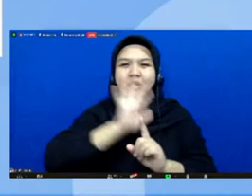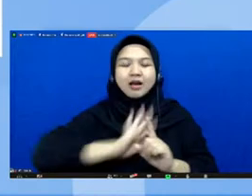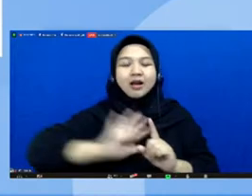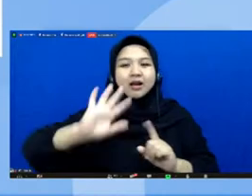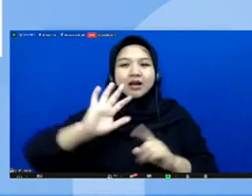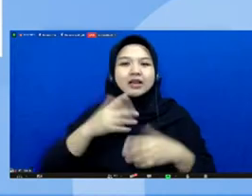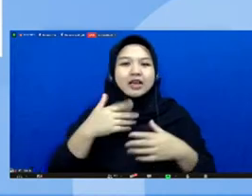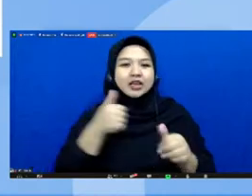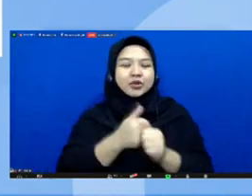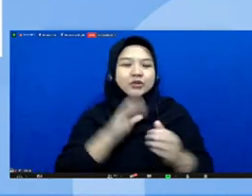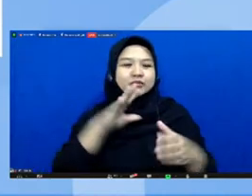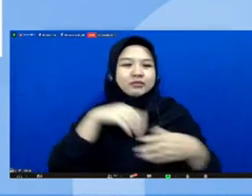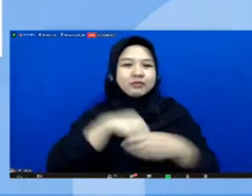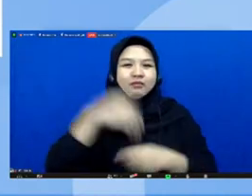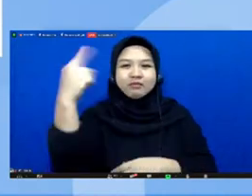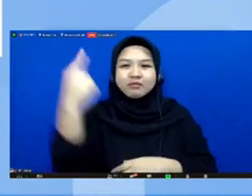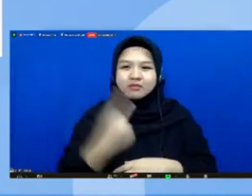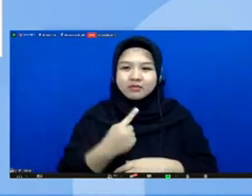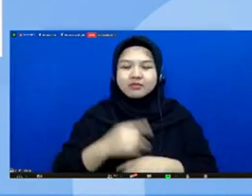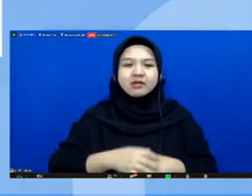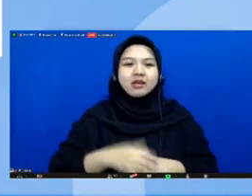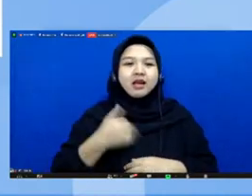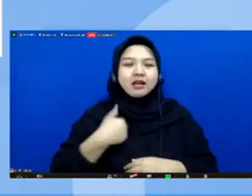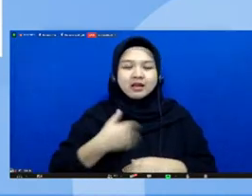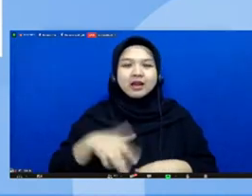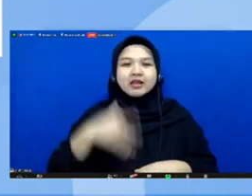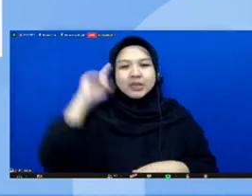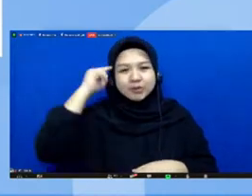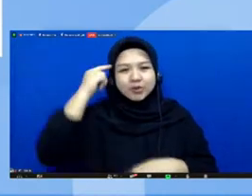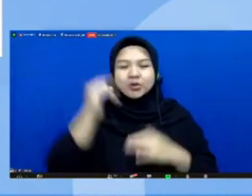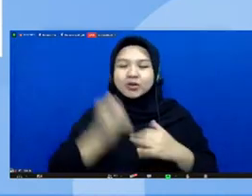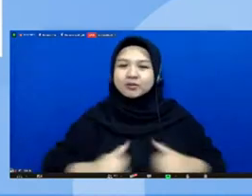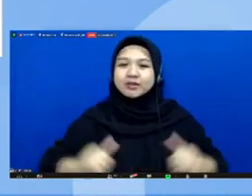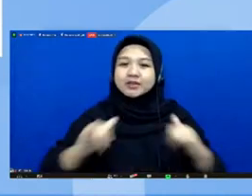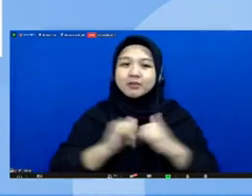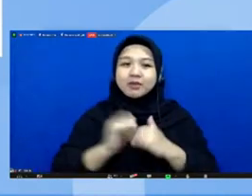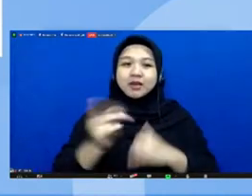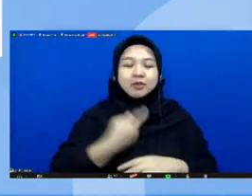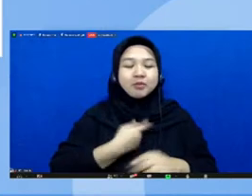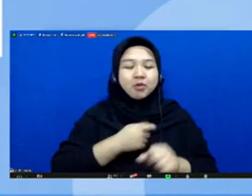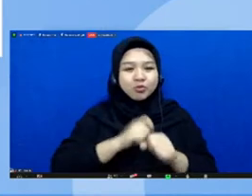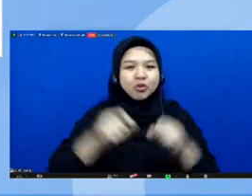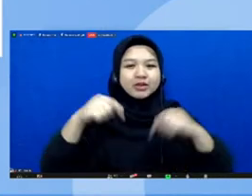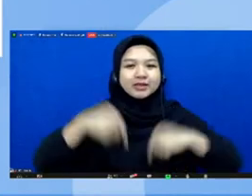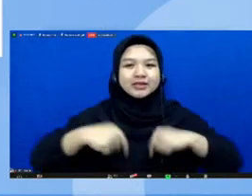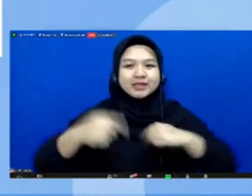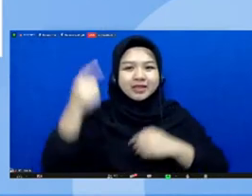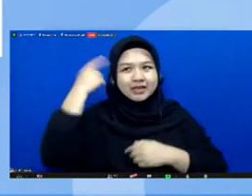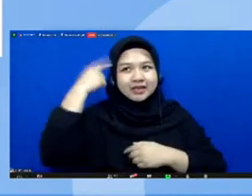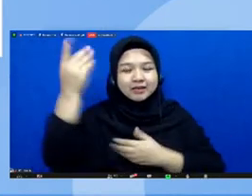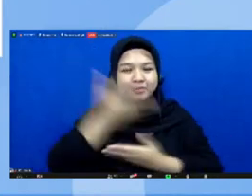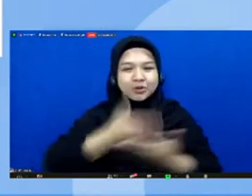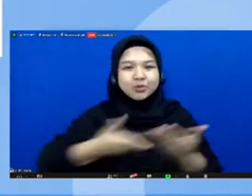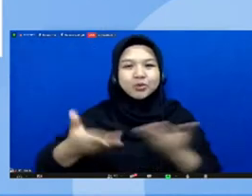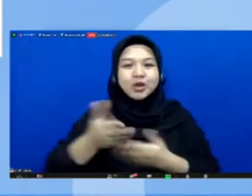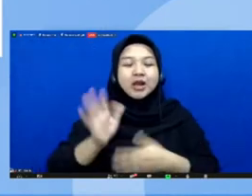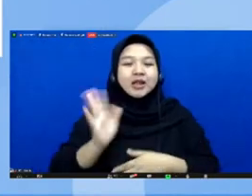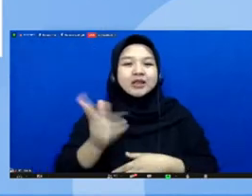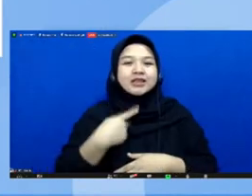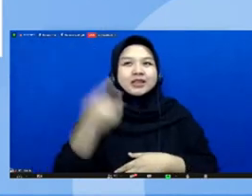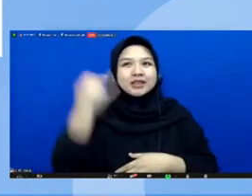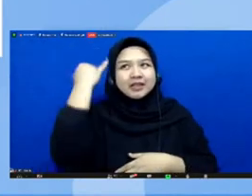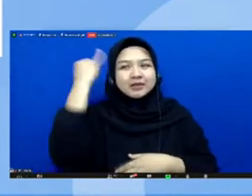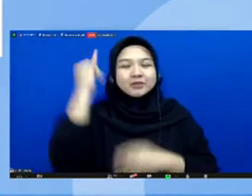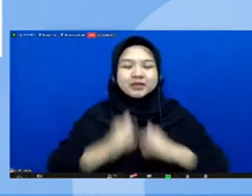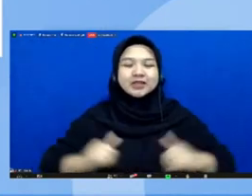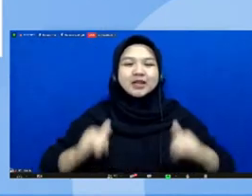turut hadir. Artinya di sini ada suatu kepedulian bersama yang ingin kita ciptakan di sini melalui pertukaran ide yang nanti kita akan gagas bersama